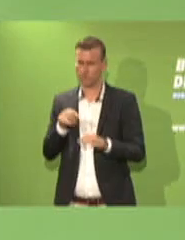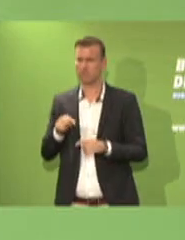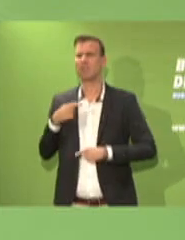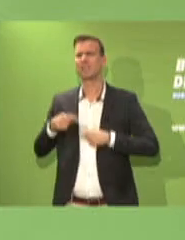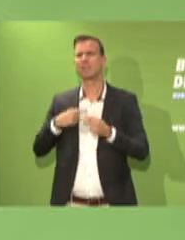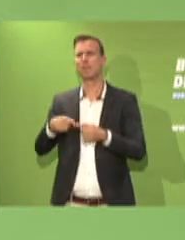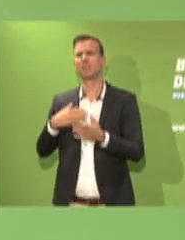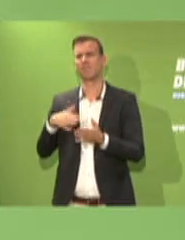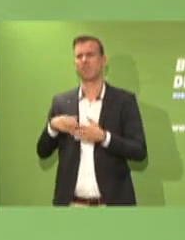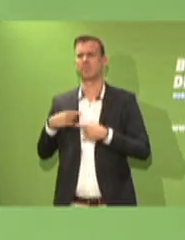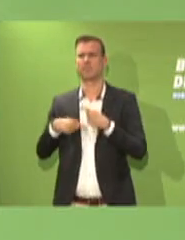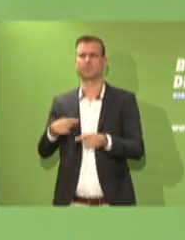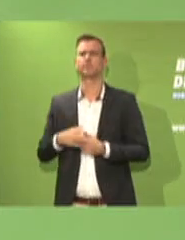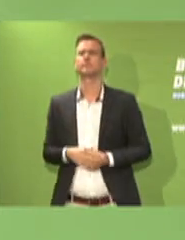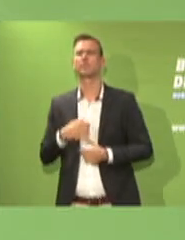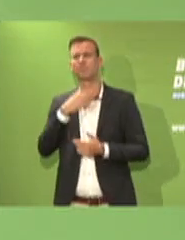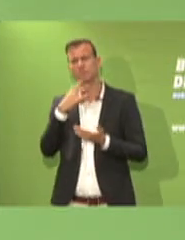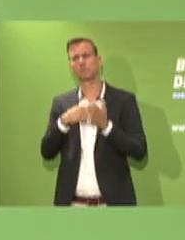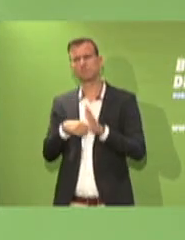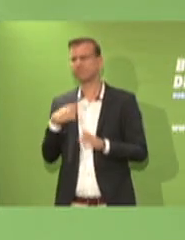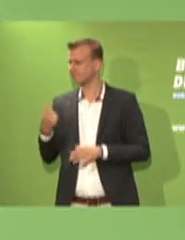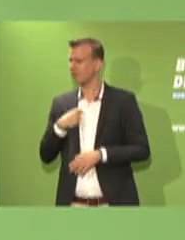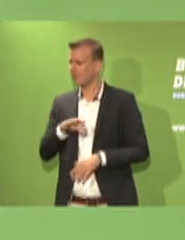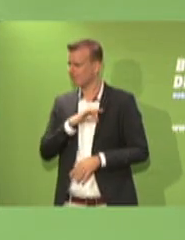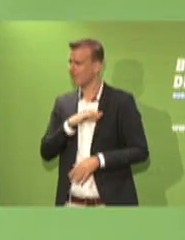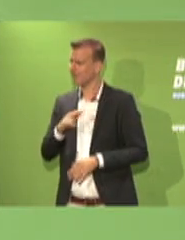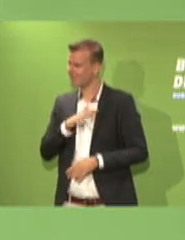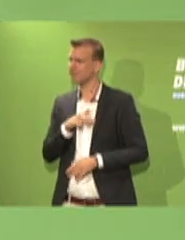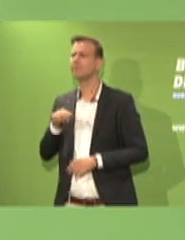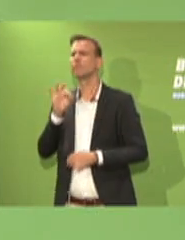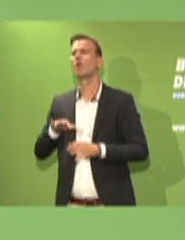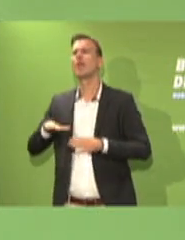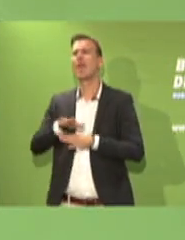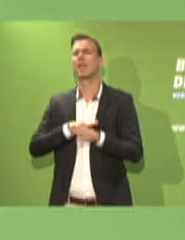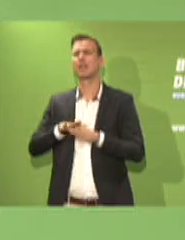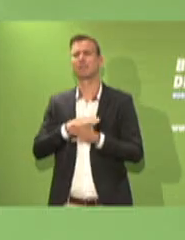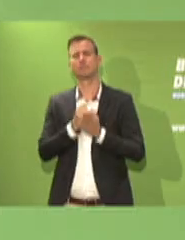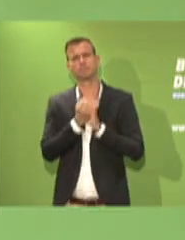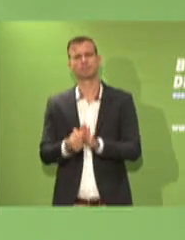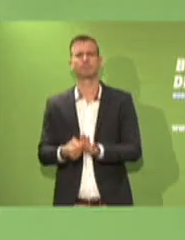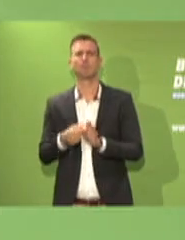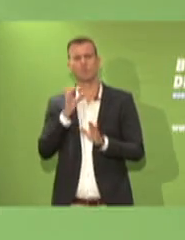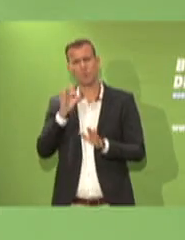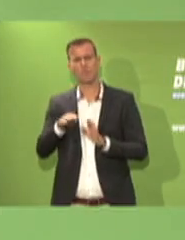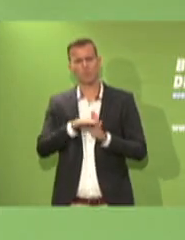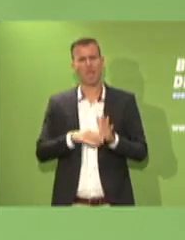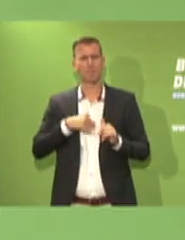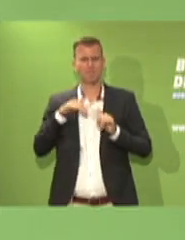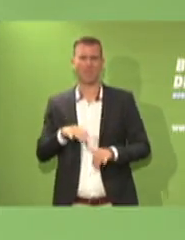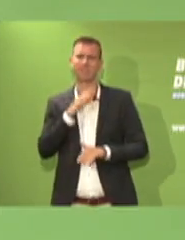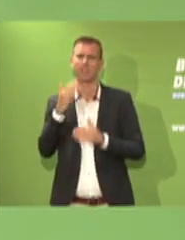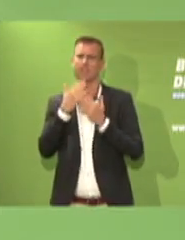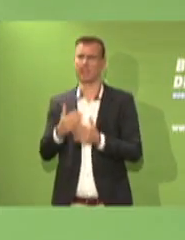weiter in die Fläche zu tragen und zu zeigen, dass wir die Partei sind, die wirklich für die ländlich geprägten Regionen gute Alternativen und gutes Programm zu bieten haben. Vielen